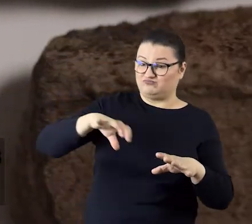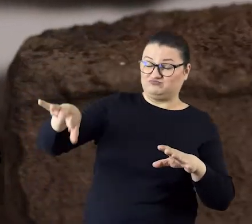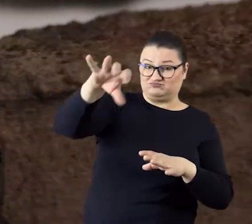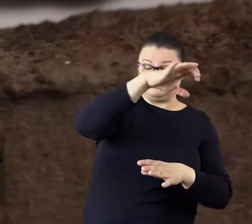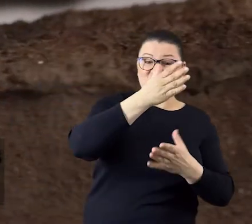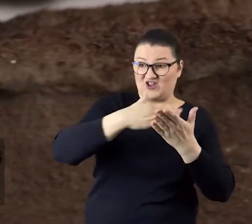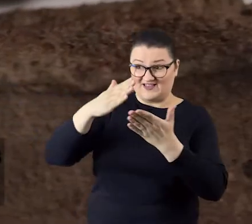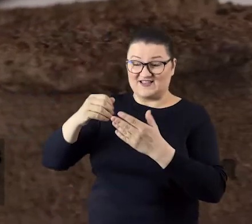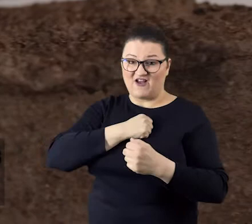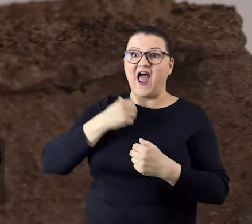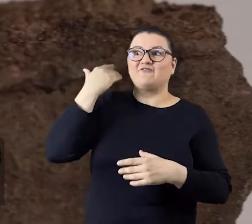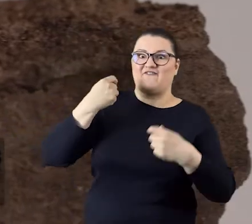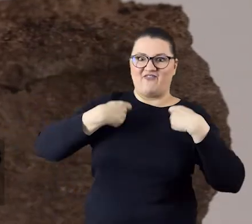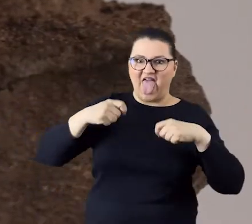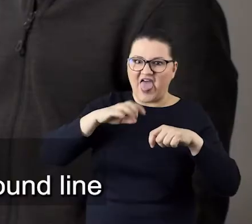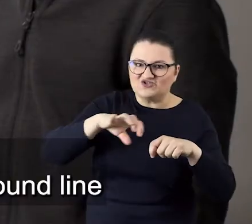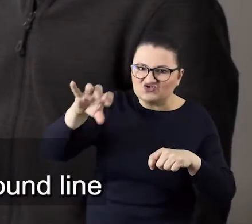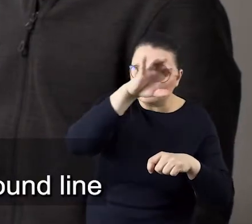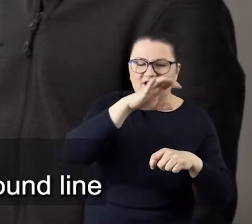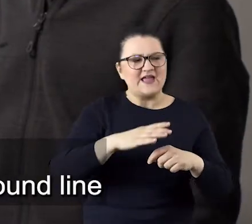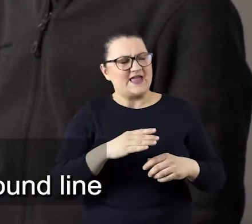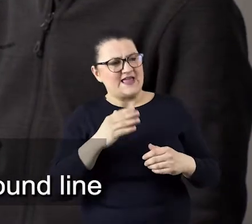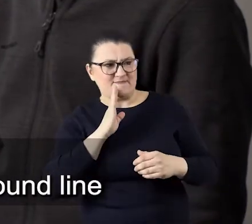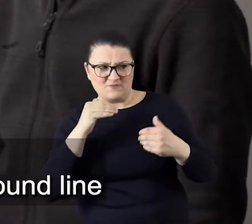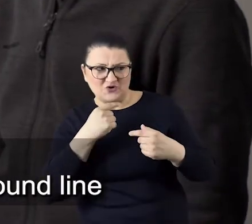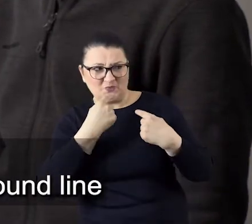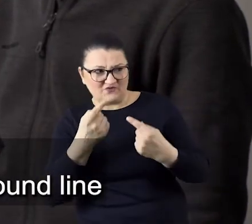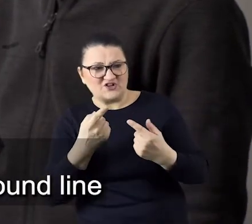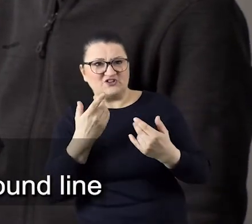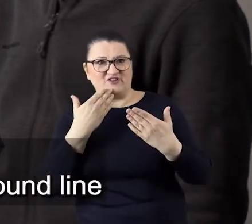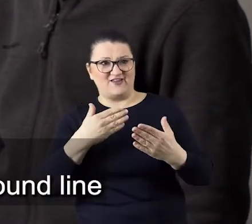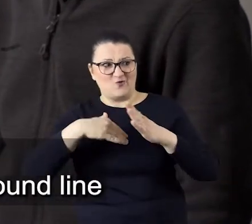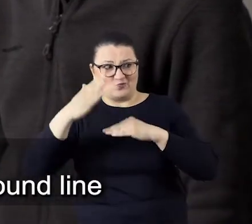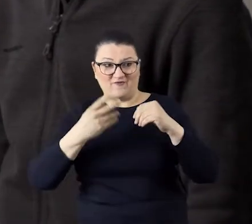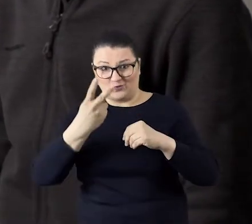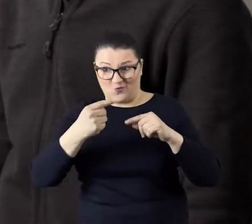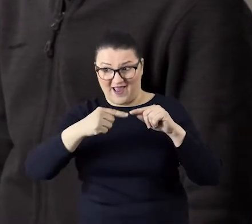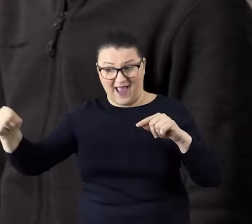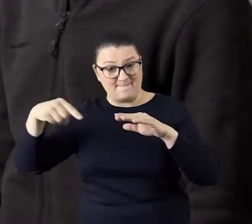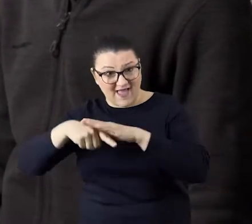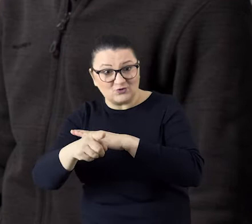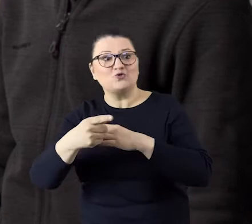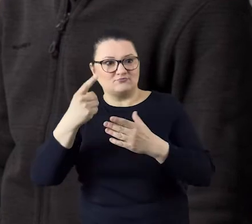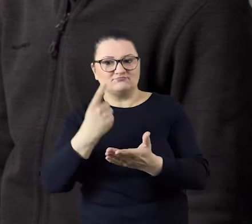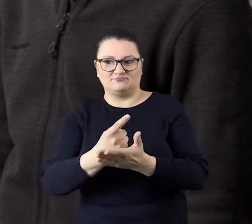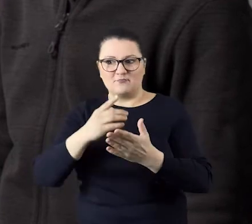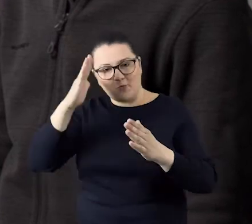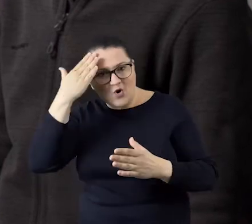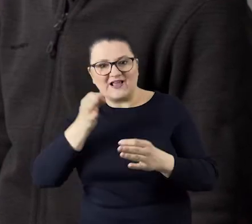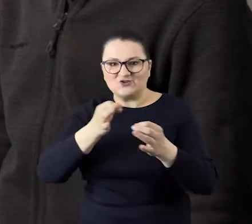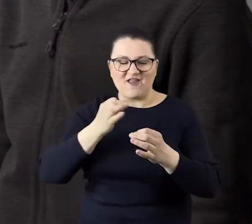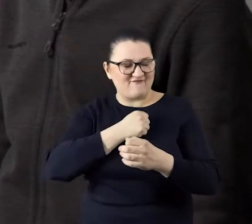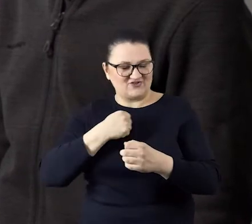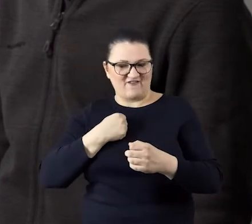zewnętrznych dzielnic Warszawy kiedyś była wsiami. Chyba można powiedzieć, że dzięki rozbudowie drugiej linii metra udało wam się lepiej poznać historię